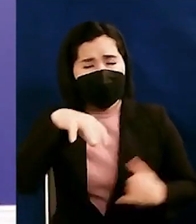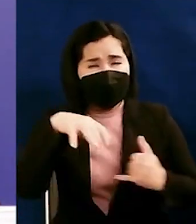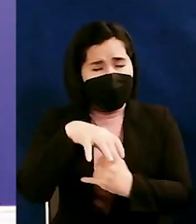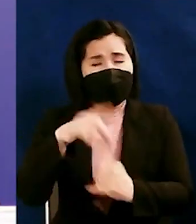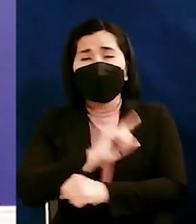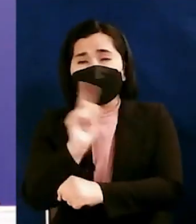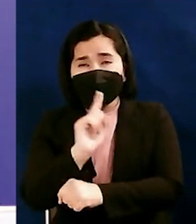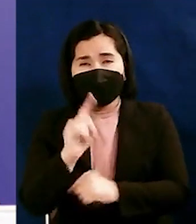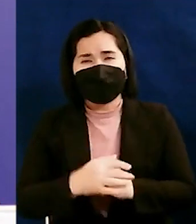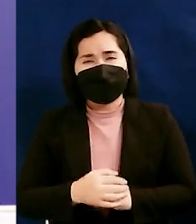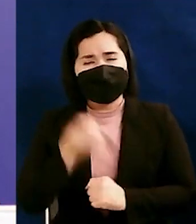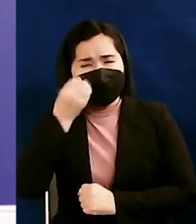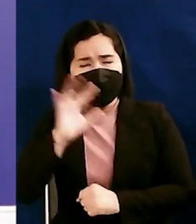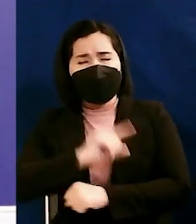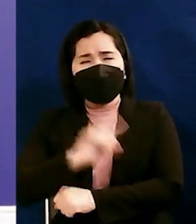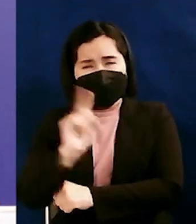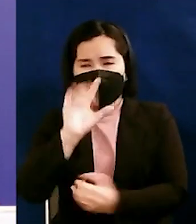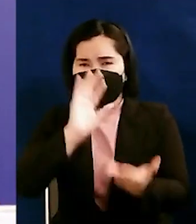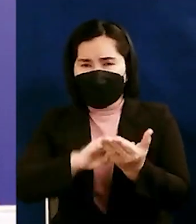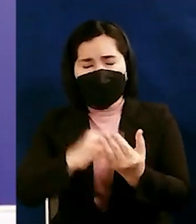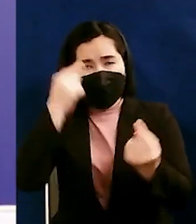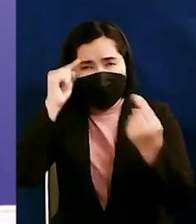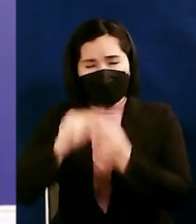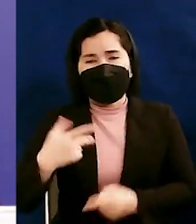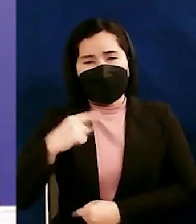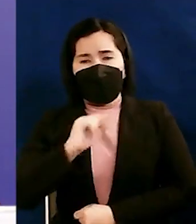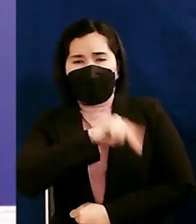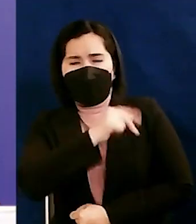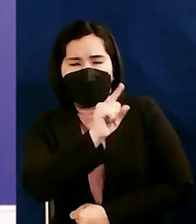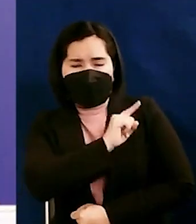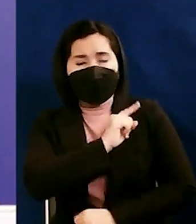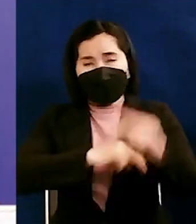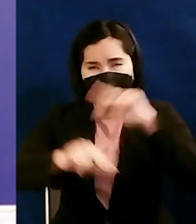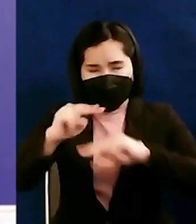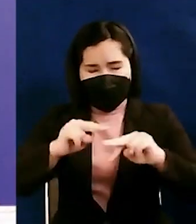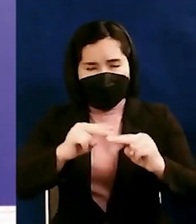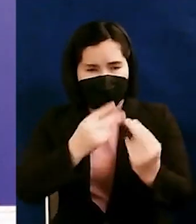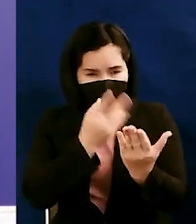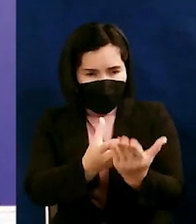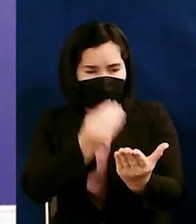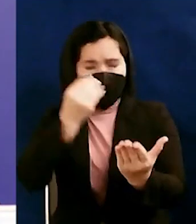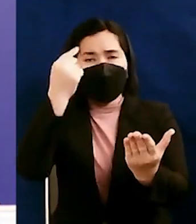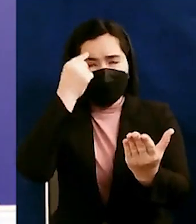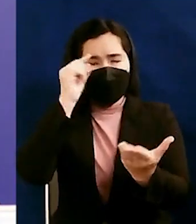แล้วก็ดิสชาร์ตไปเมื่อไหร่นะครับเพื่อให้แพทย์สามารถที่จะรู้ได้ว่าชาร์ต